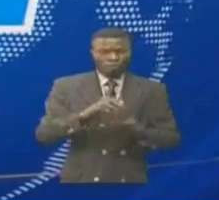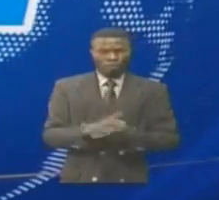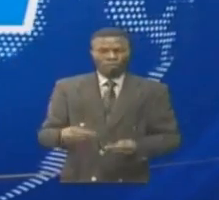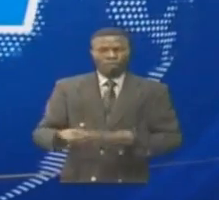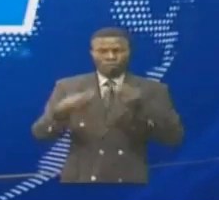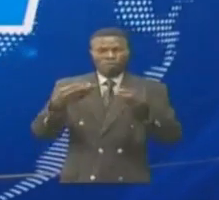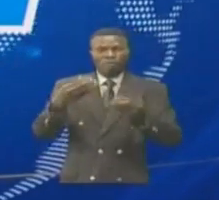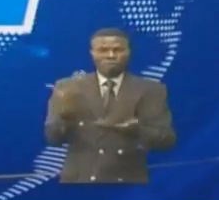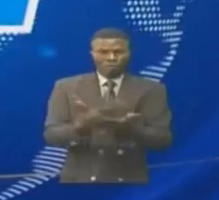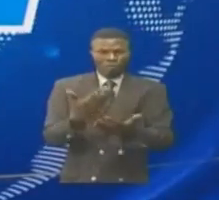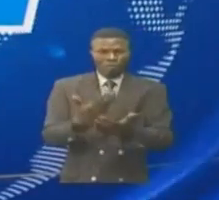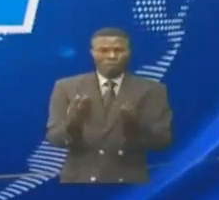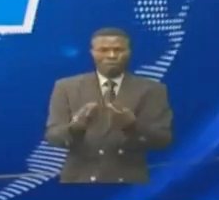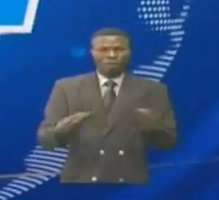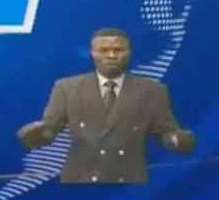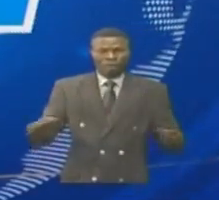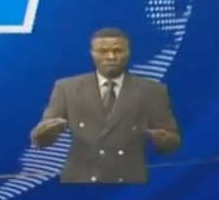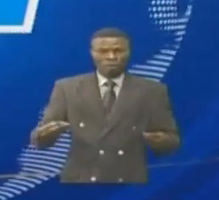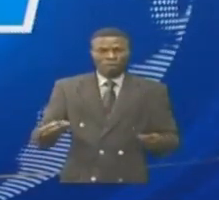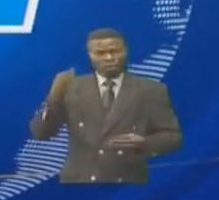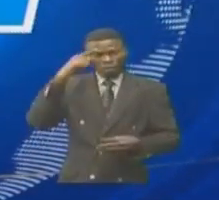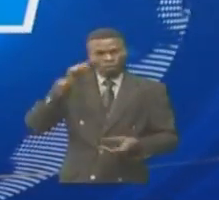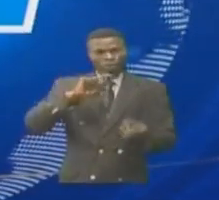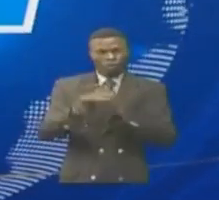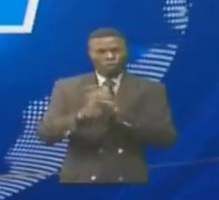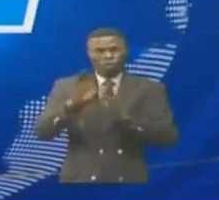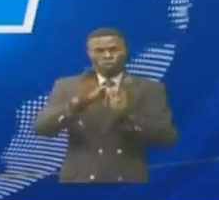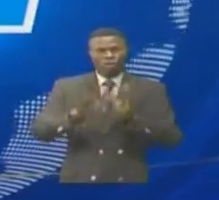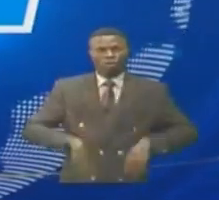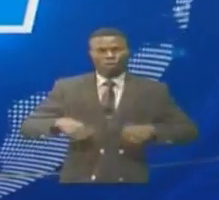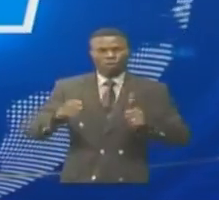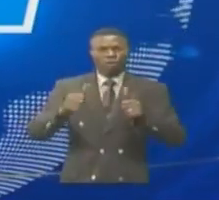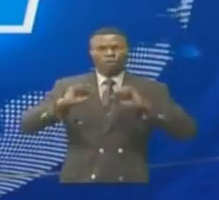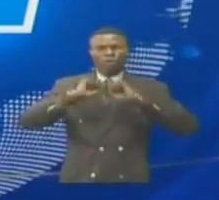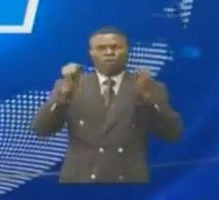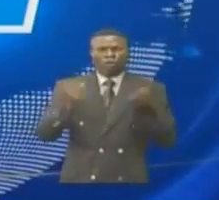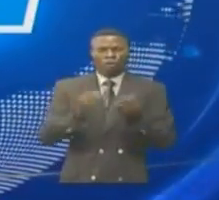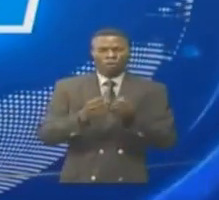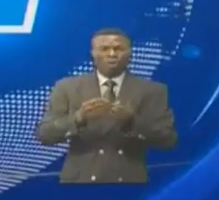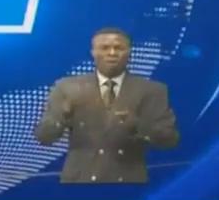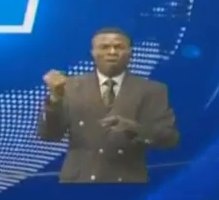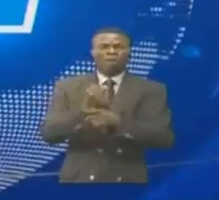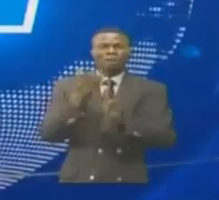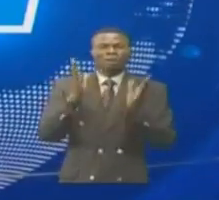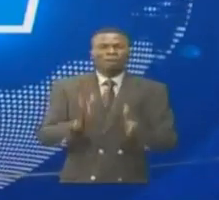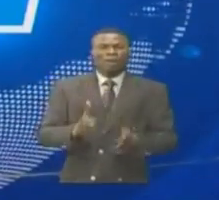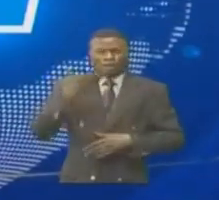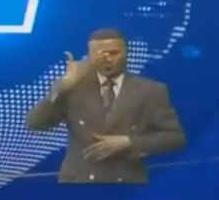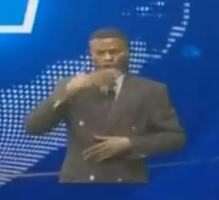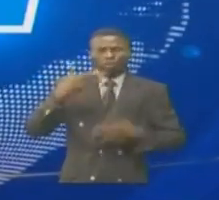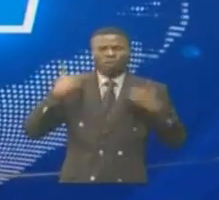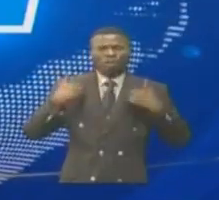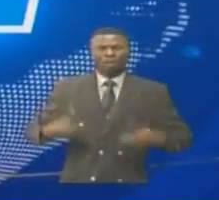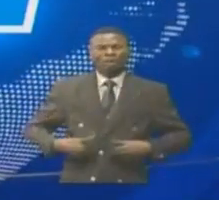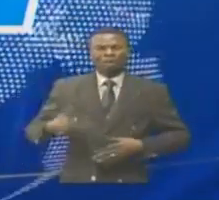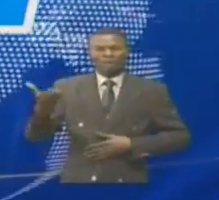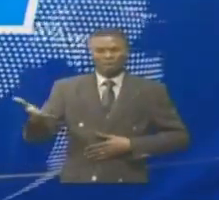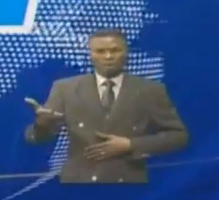œuvre rapide des solutions prises afin d'améliorer les conditions sociales des professionnels, des acteurs de domaine de la